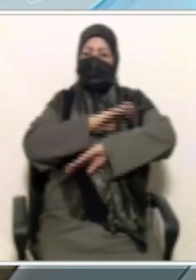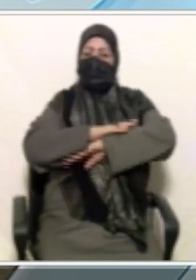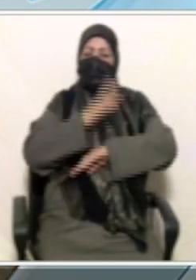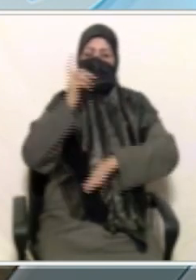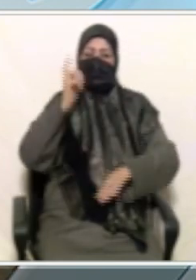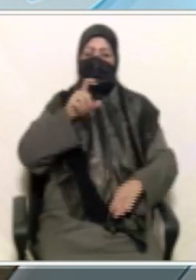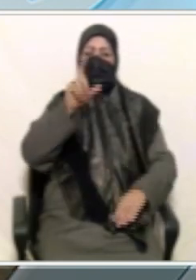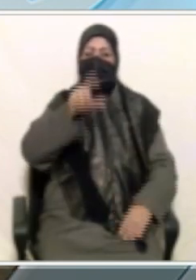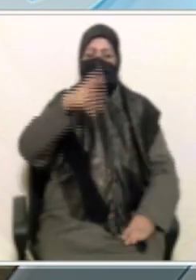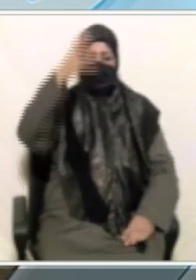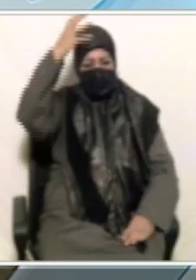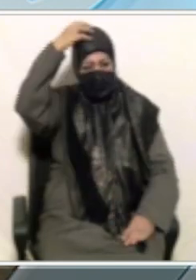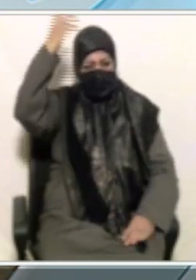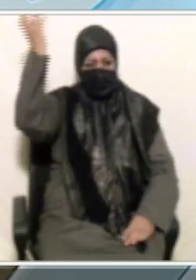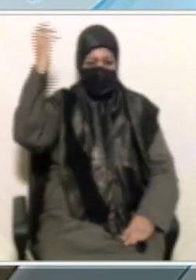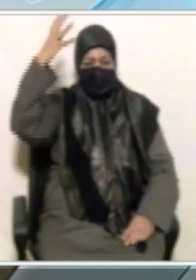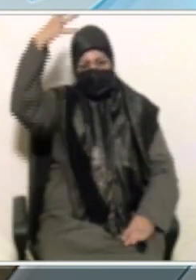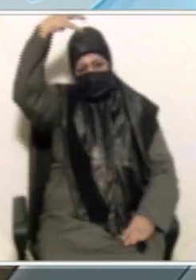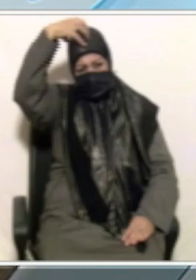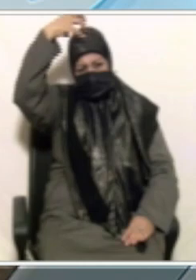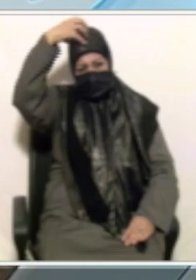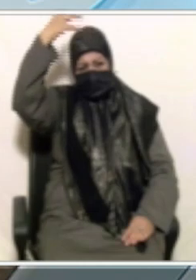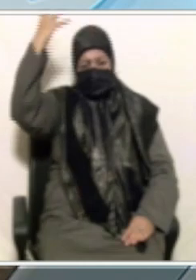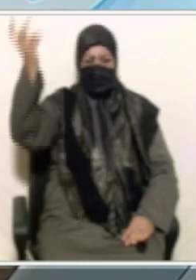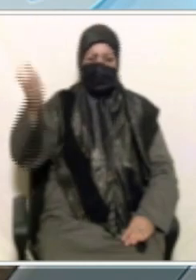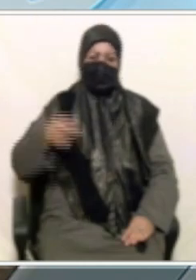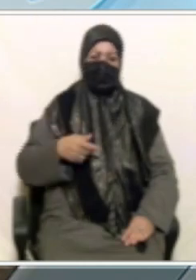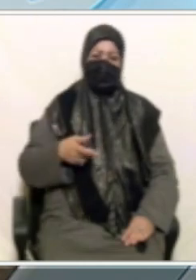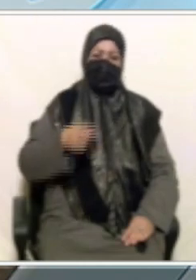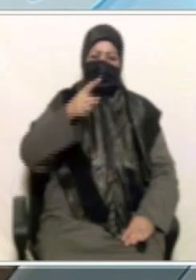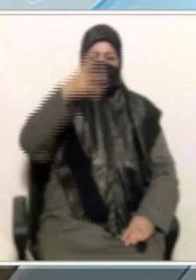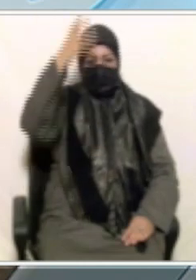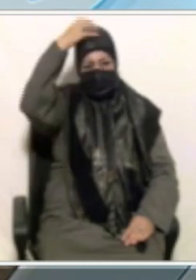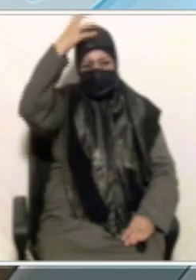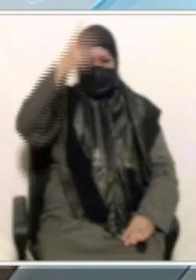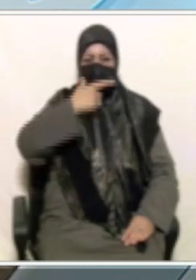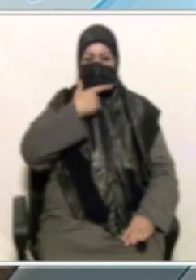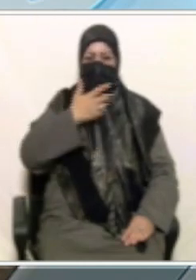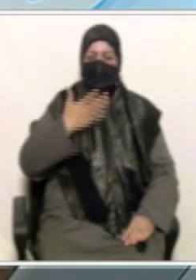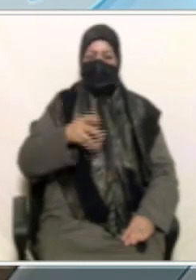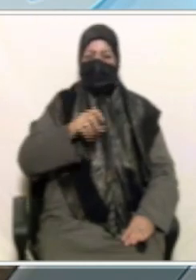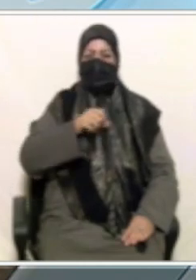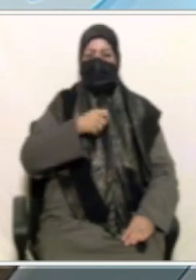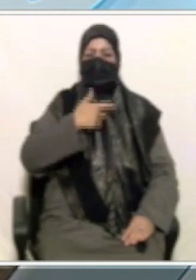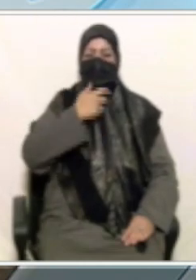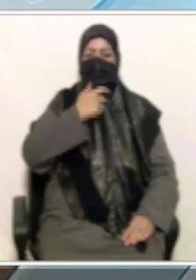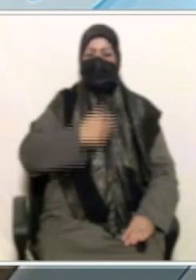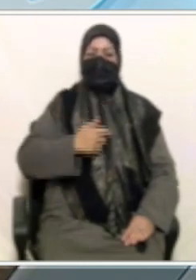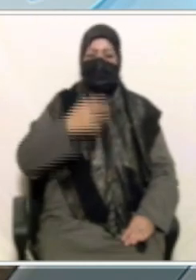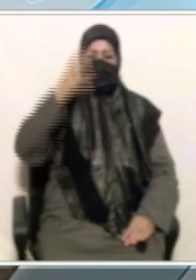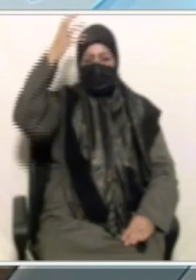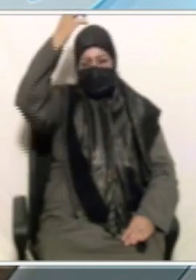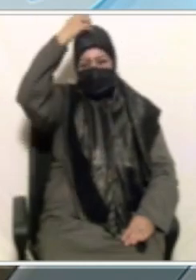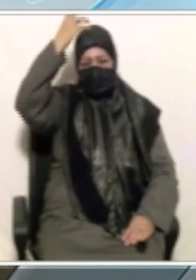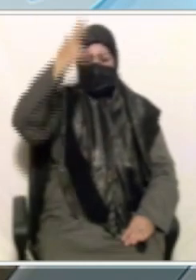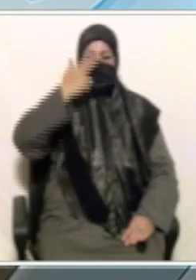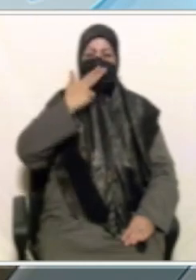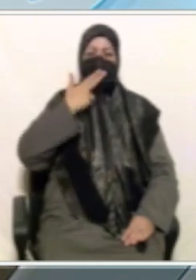قال صلى بدون ما يغطي رأسه. هو الحقيقة يعني تغطية الرأس من فضائل الصلاة، تغطية الرأس من فضائل